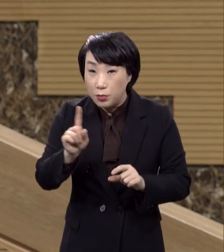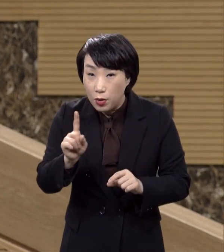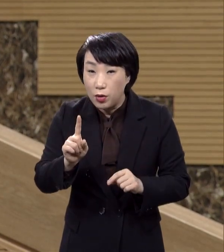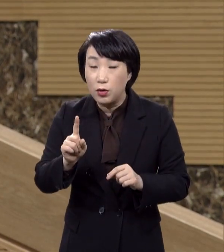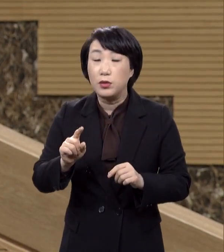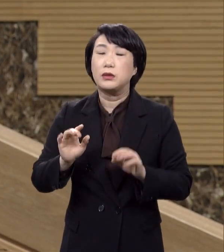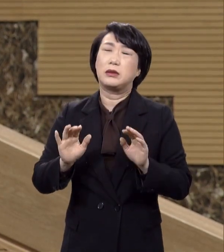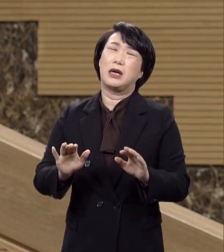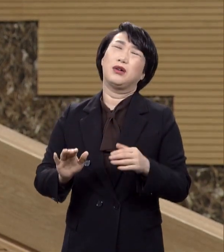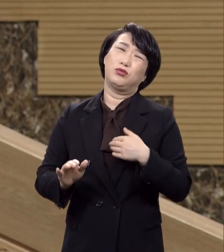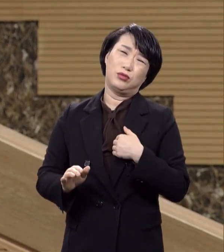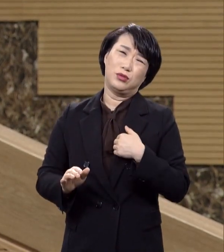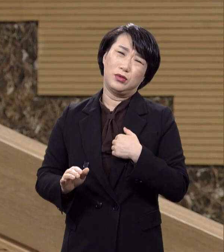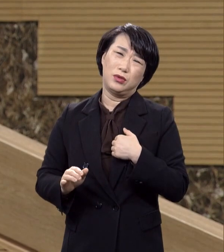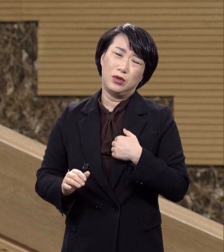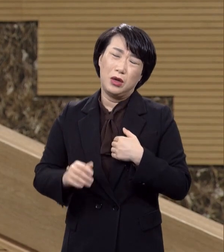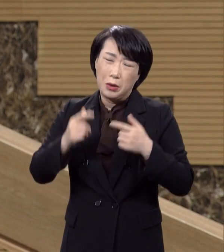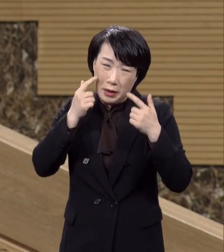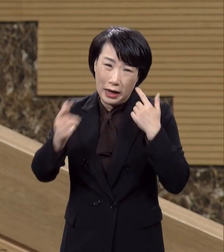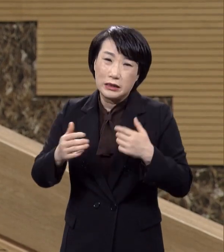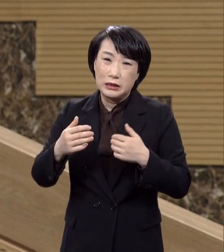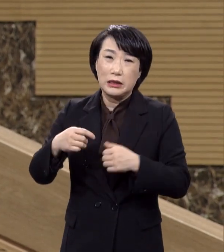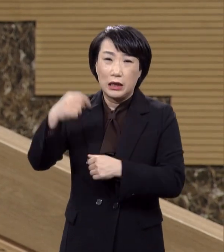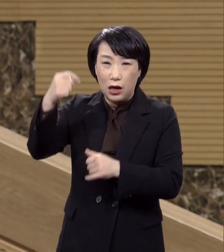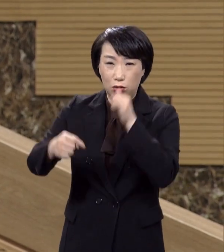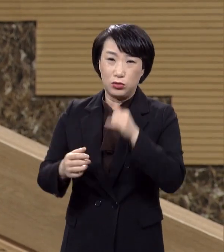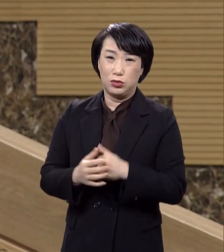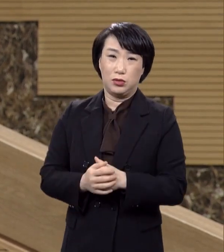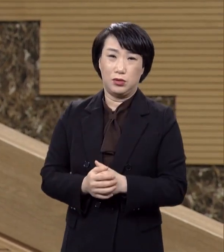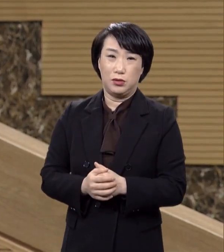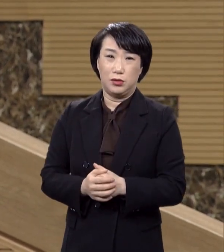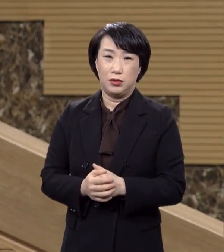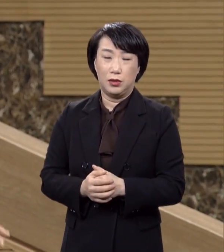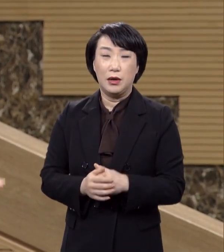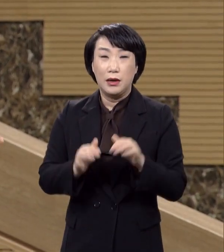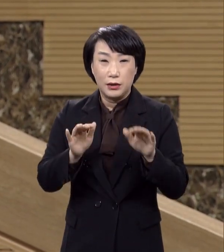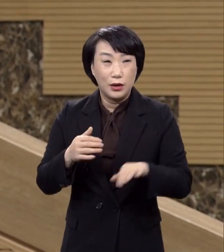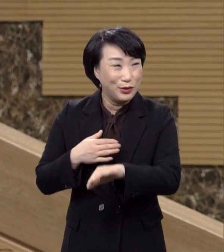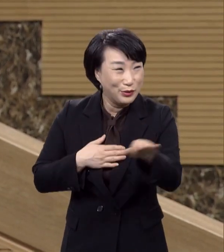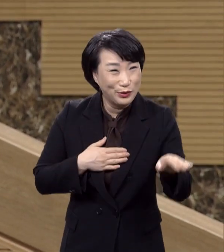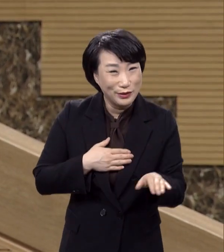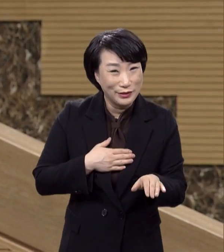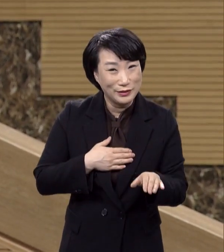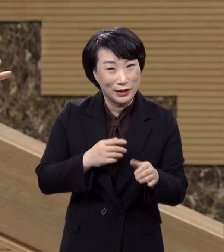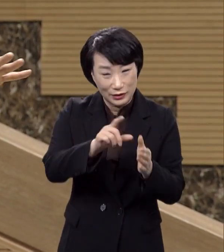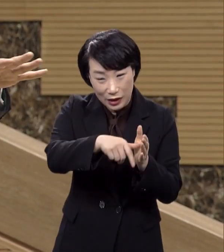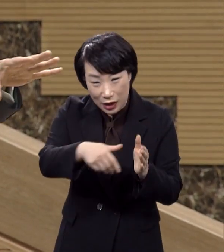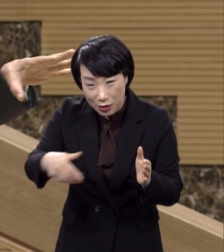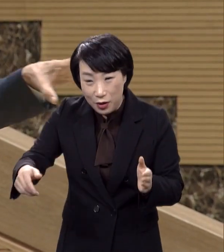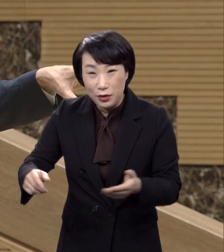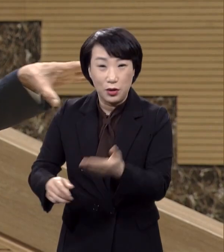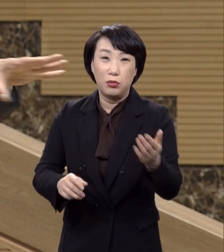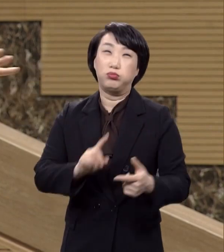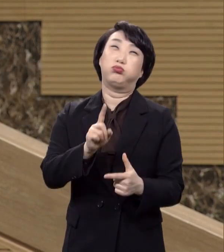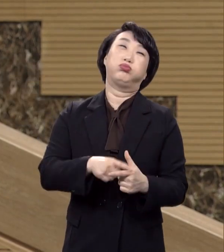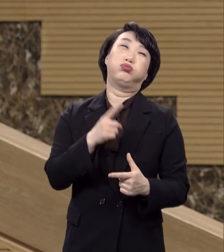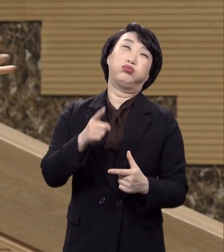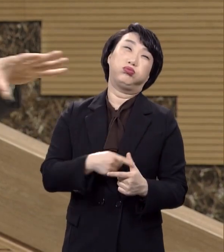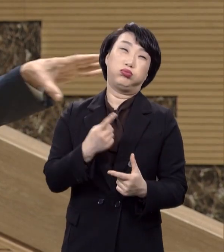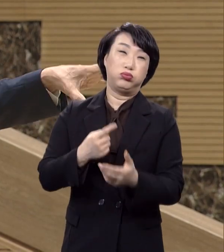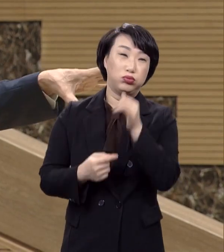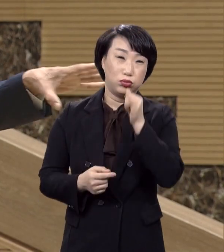되는가를 반드시 분명하게 말하고 있지 않습니까? 근데 우리는 세월을 왜